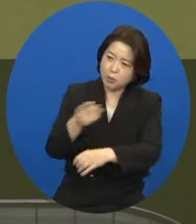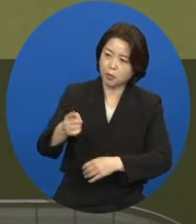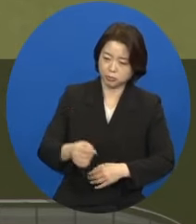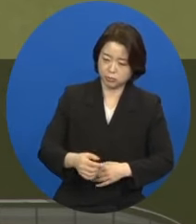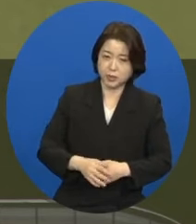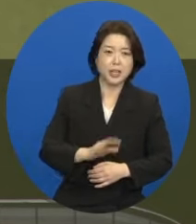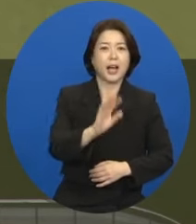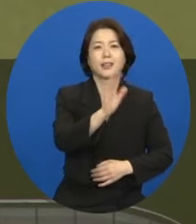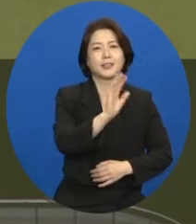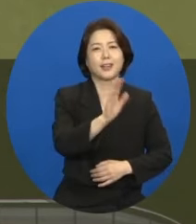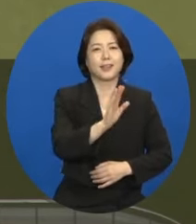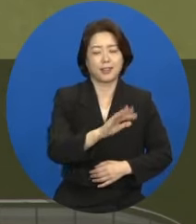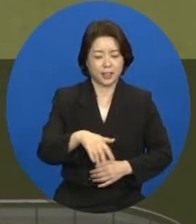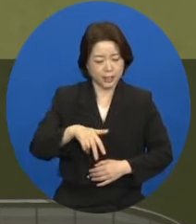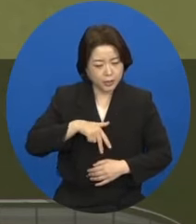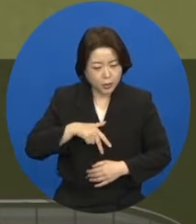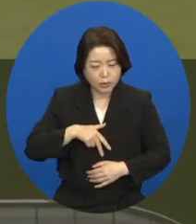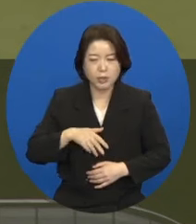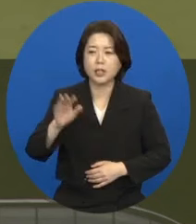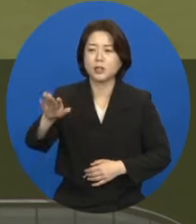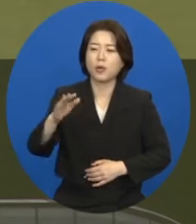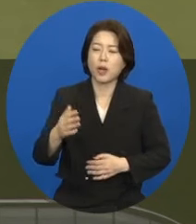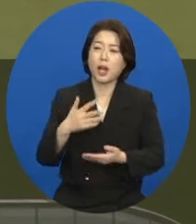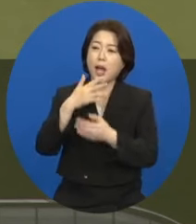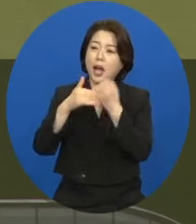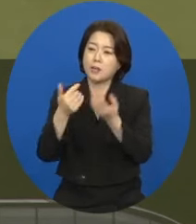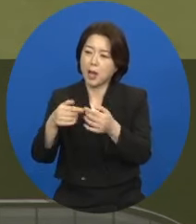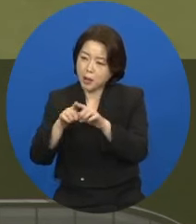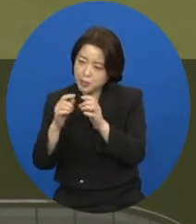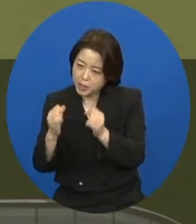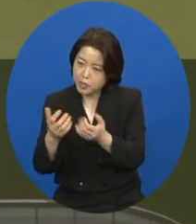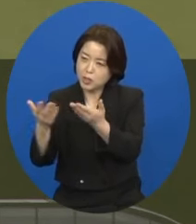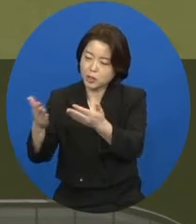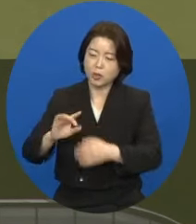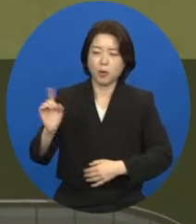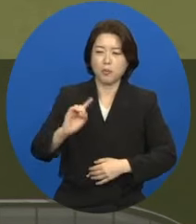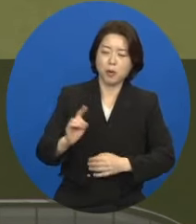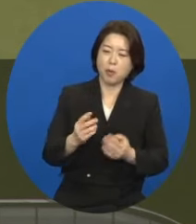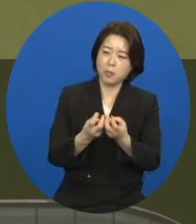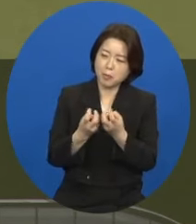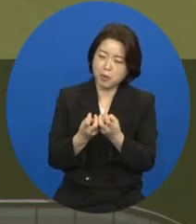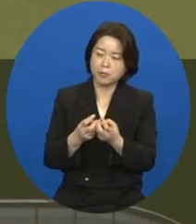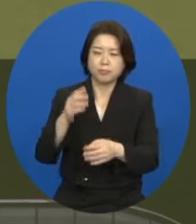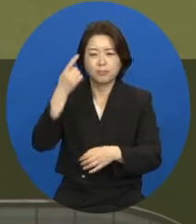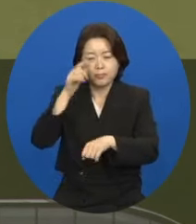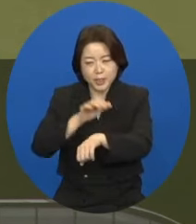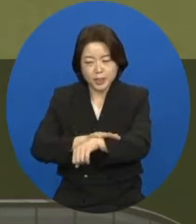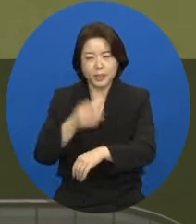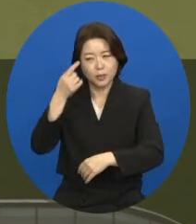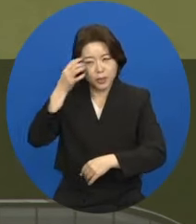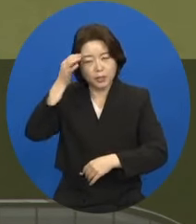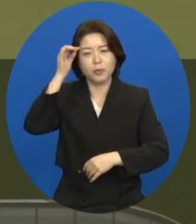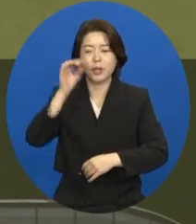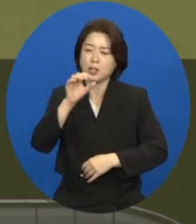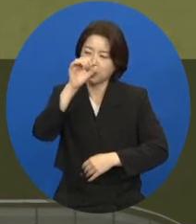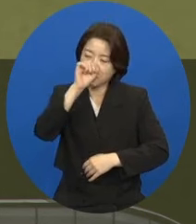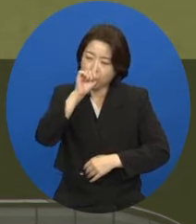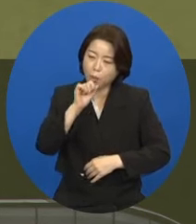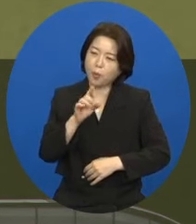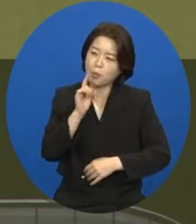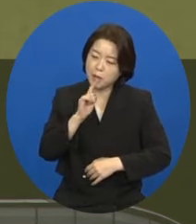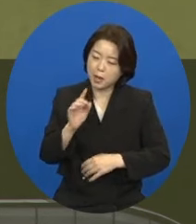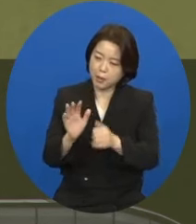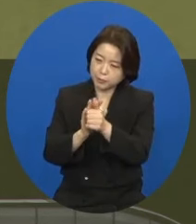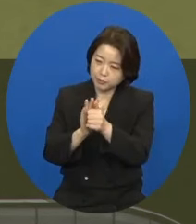정체성을 상기시키고 주님이 함께 하심을 상기시키시고 그런 방식을 통해서 다윗이 돌이키게 했으니 지혜로운 여인이다